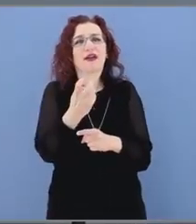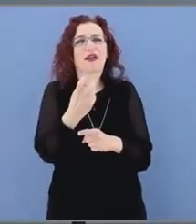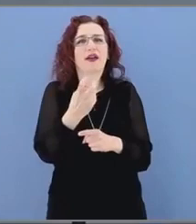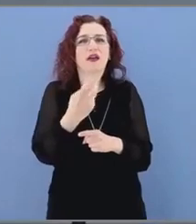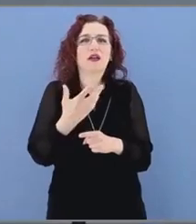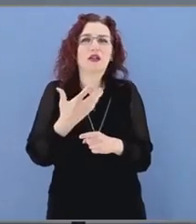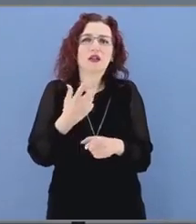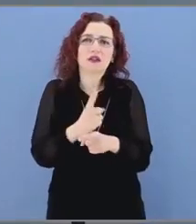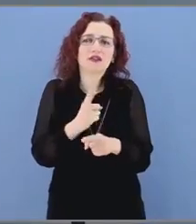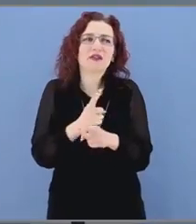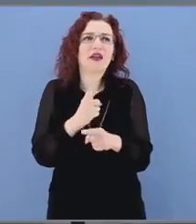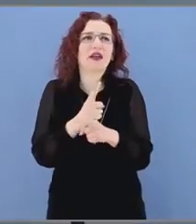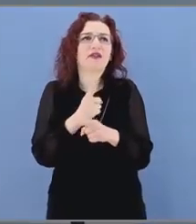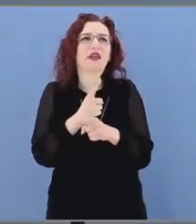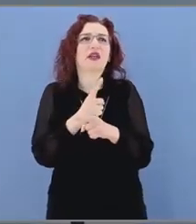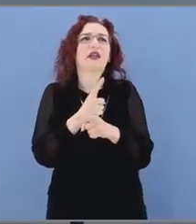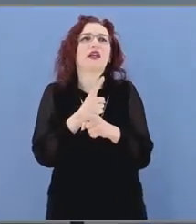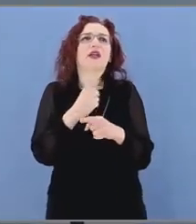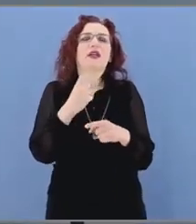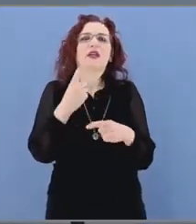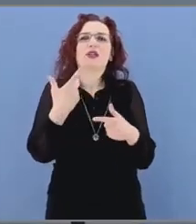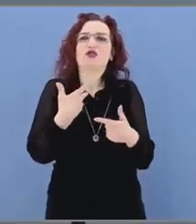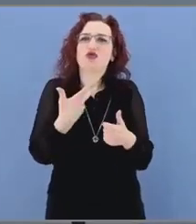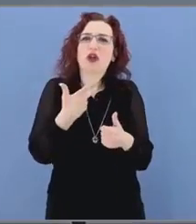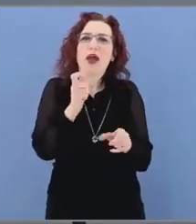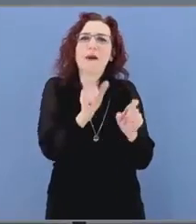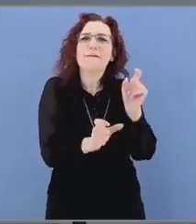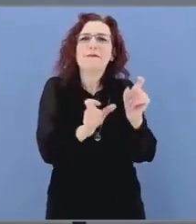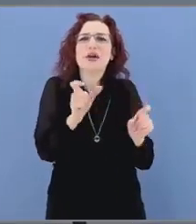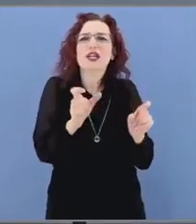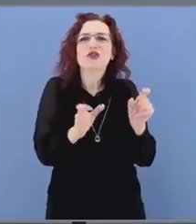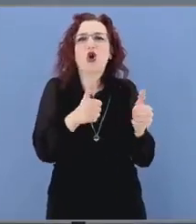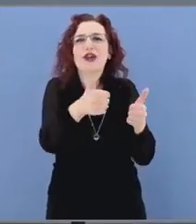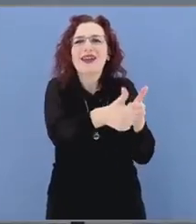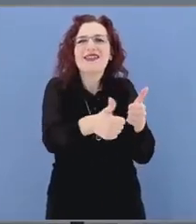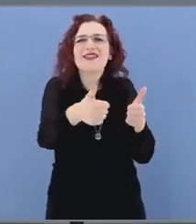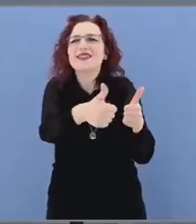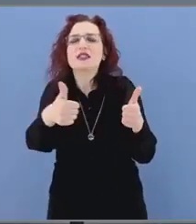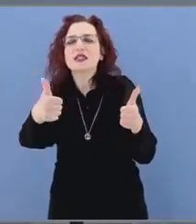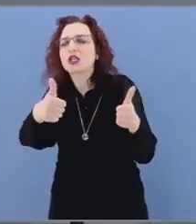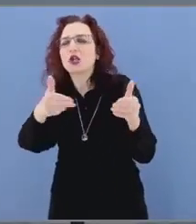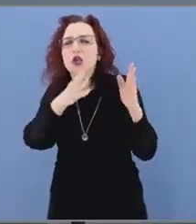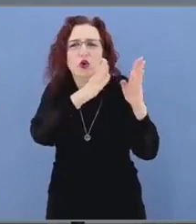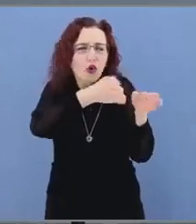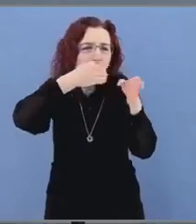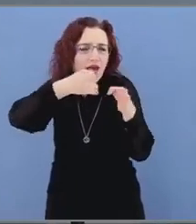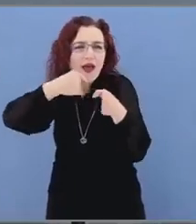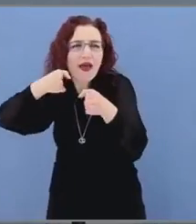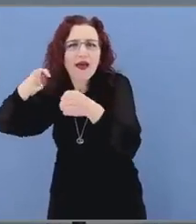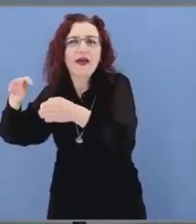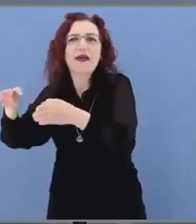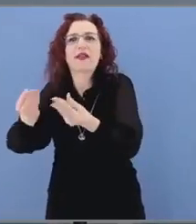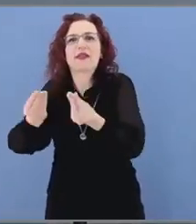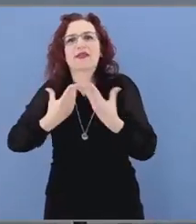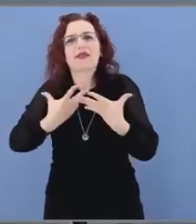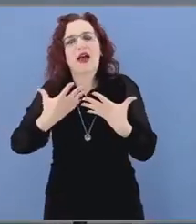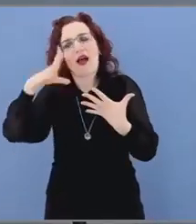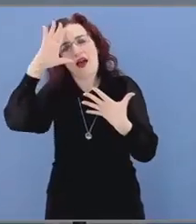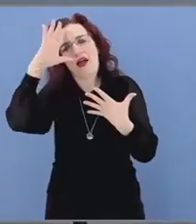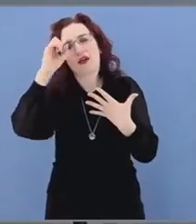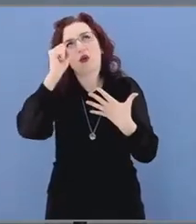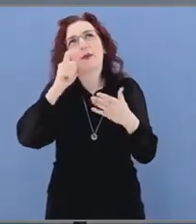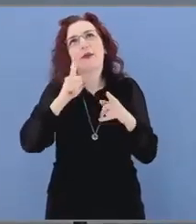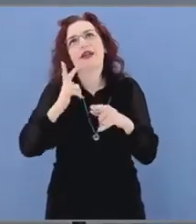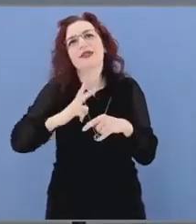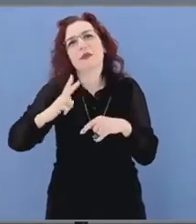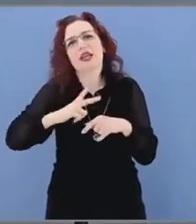anche di singole persone, qualcosa che possa farci sperare in una situazione diversa. Io sarò qui, gliel'ho